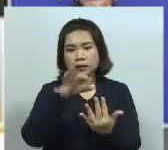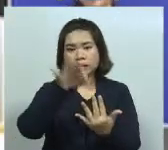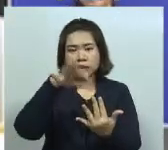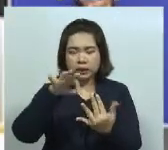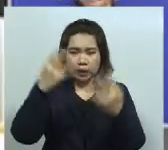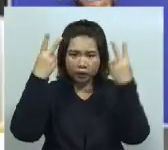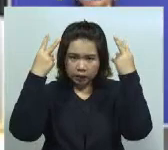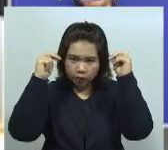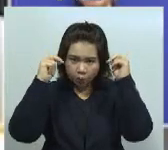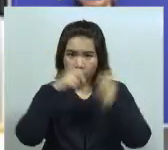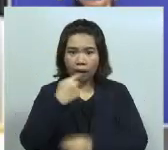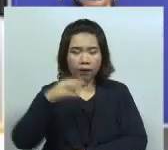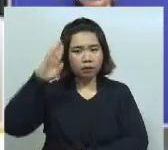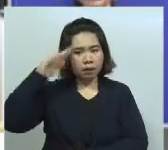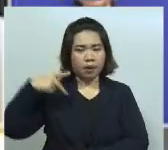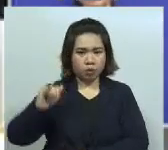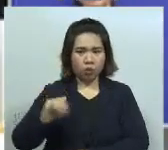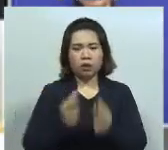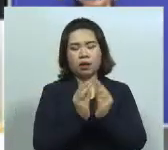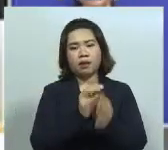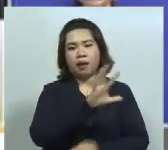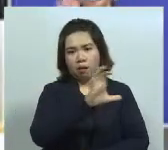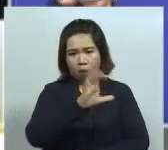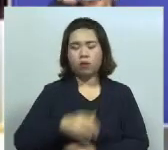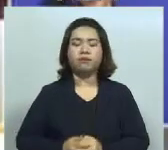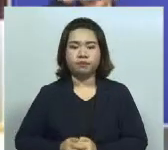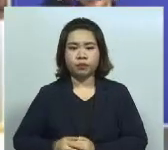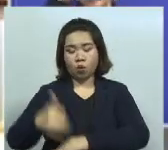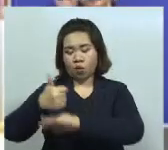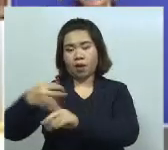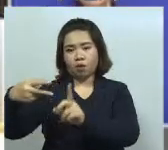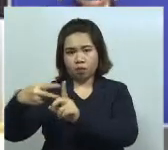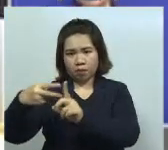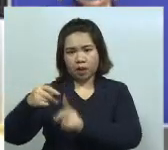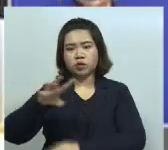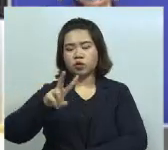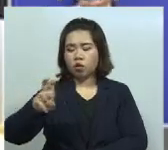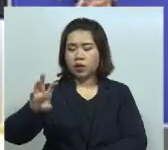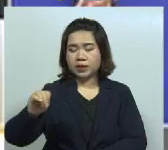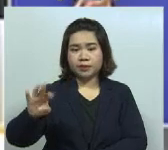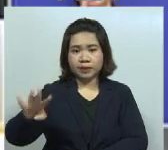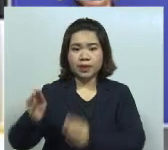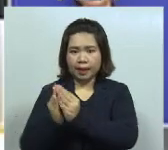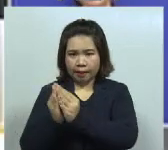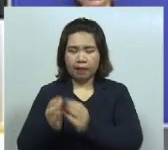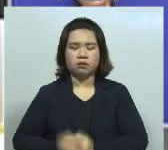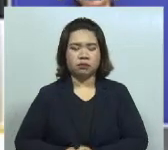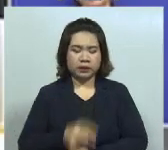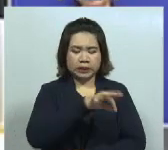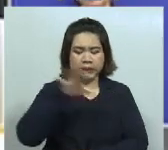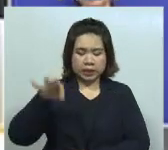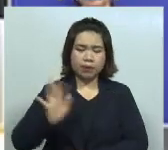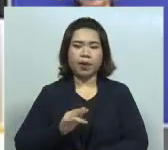อกประยุทธ์เป็นนายกรัฐมนตรี500คะแนนค่ะและเลือกนายธนาธร244คะแนนงดออกเสียง3ค